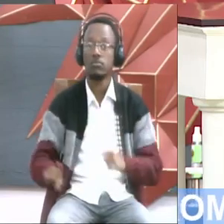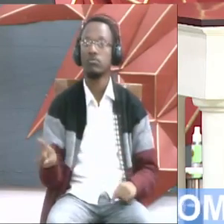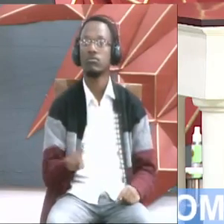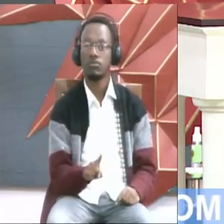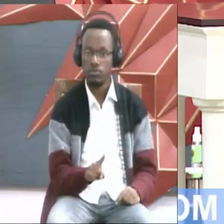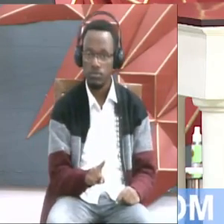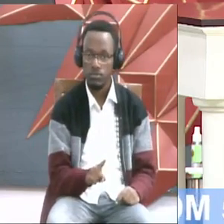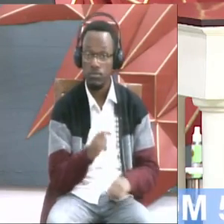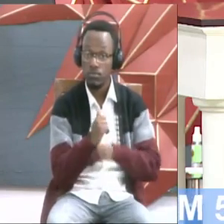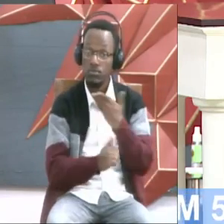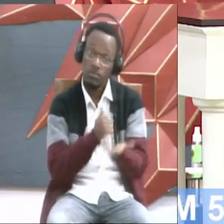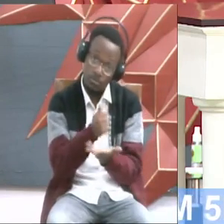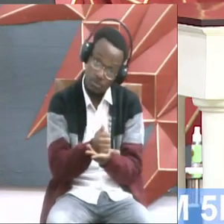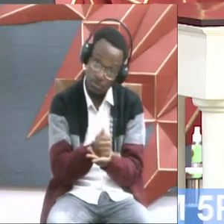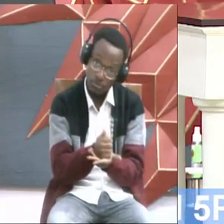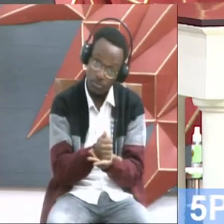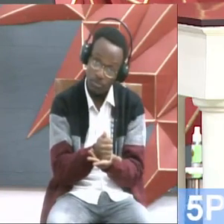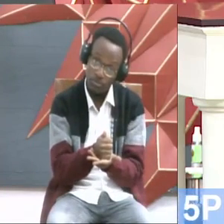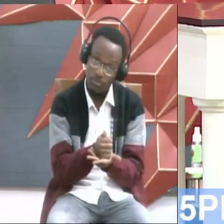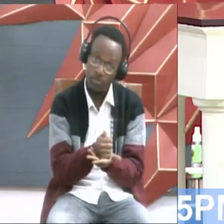amen